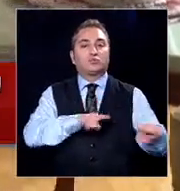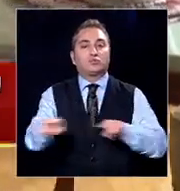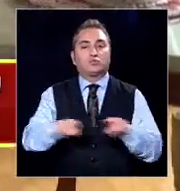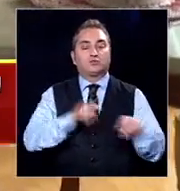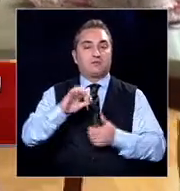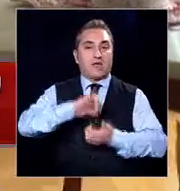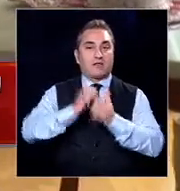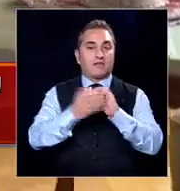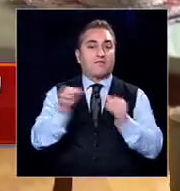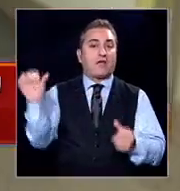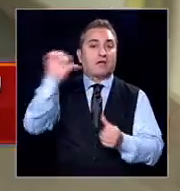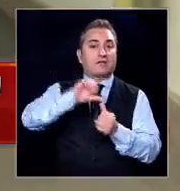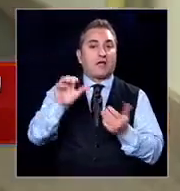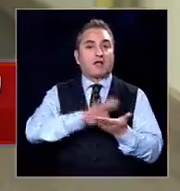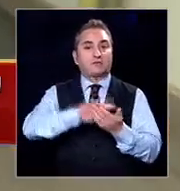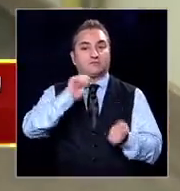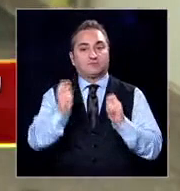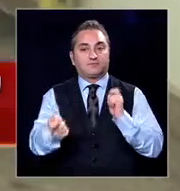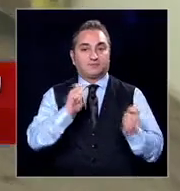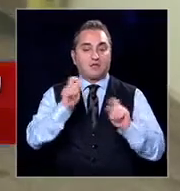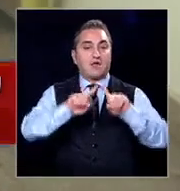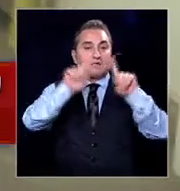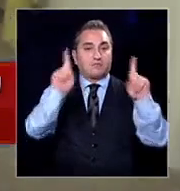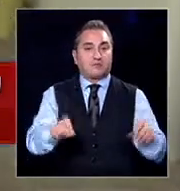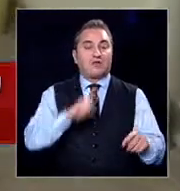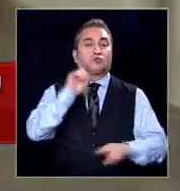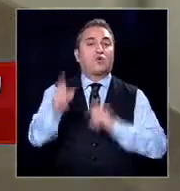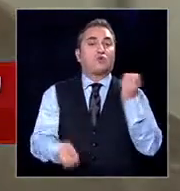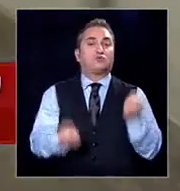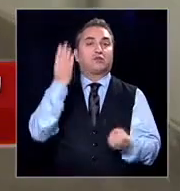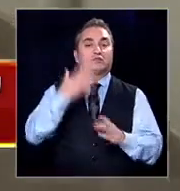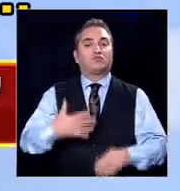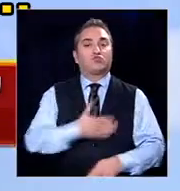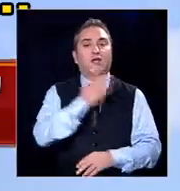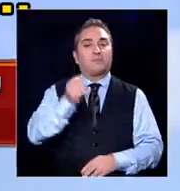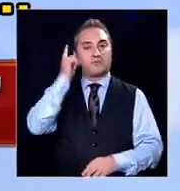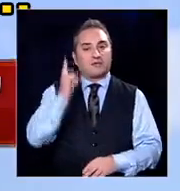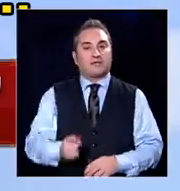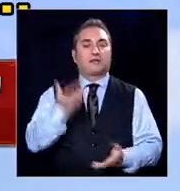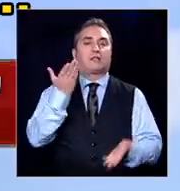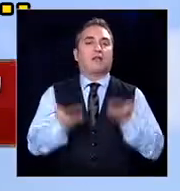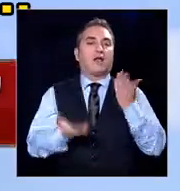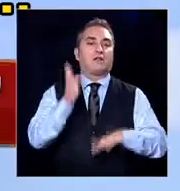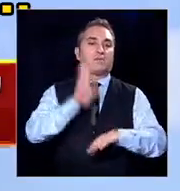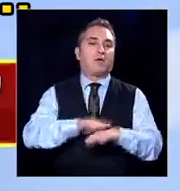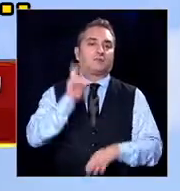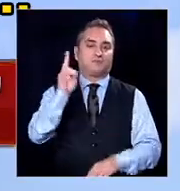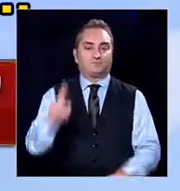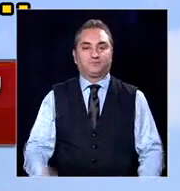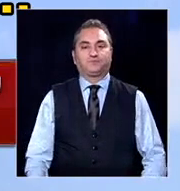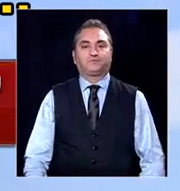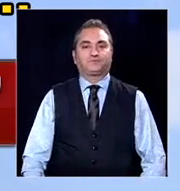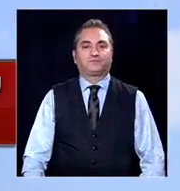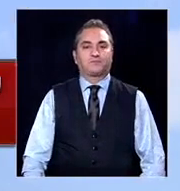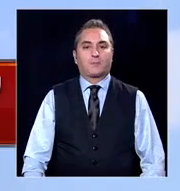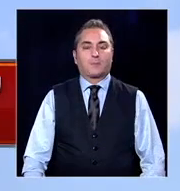mi şekilleniyor sorusuyla dalgalandı. İlk değerlendirme CHP'den geldi. Kimin kimle görüştüğüne karışmayız. Her